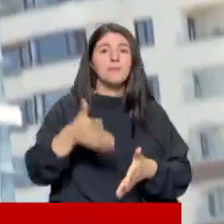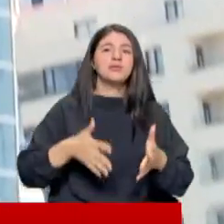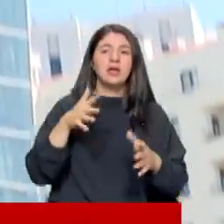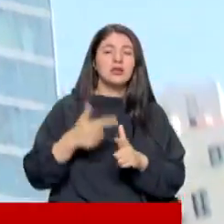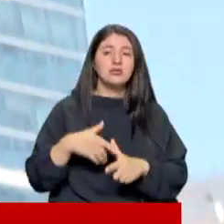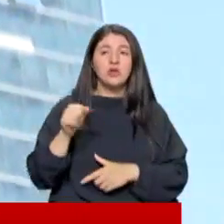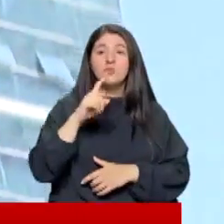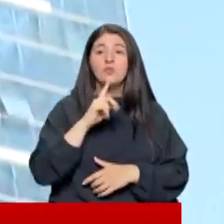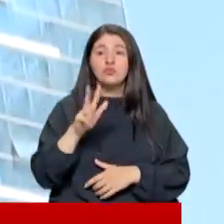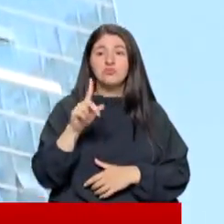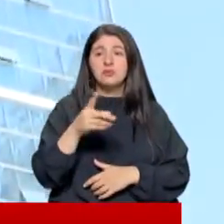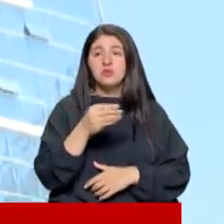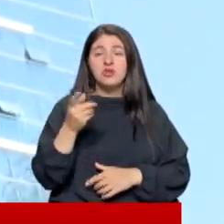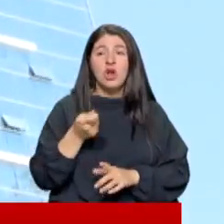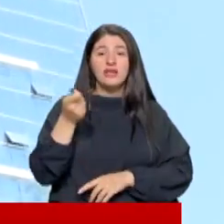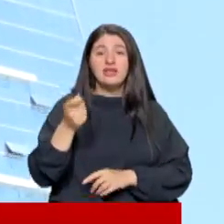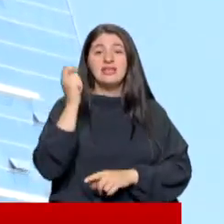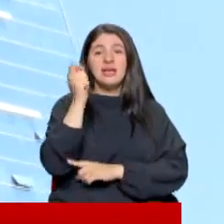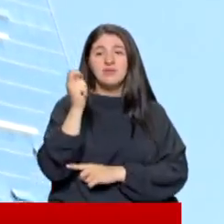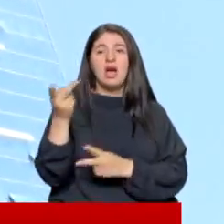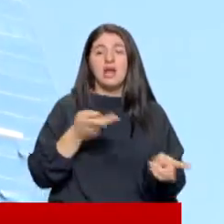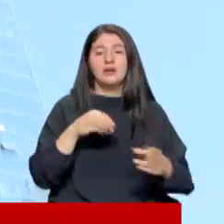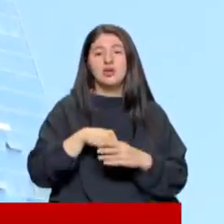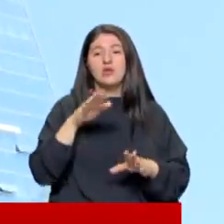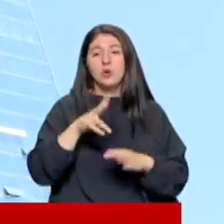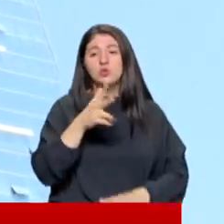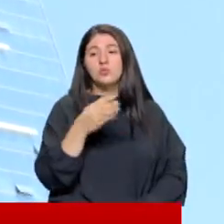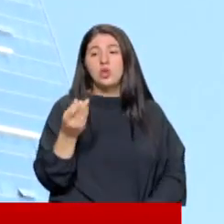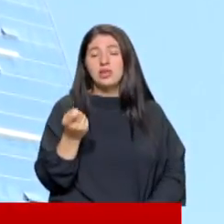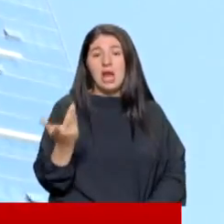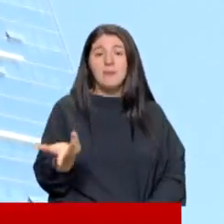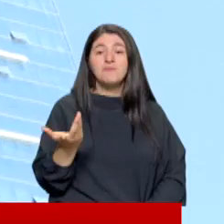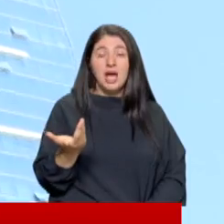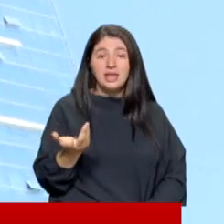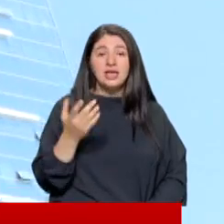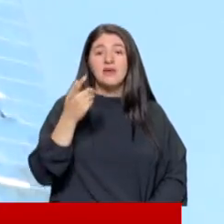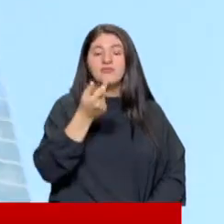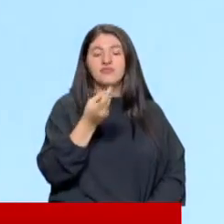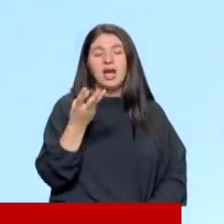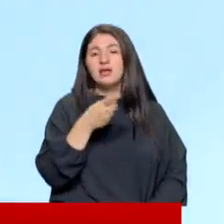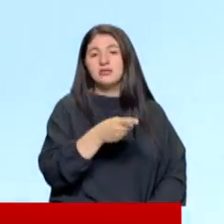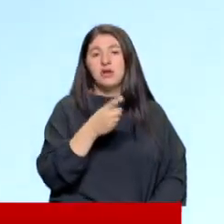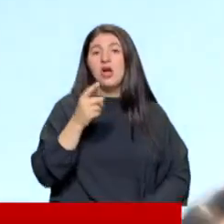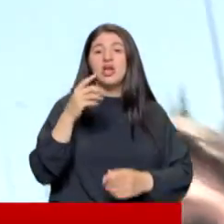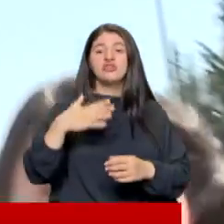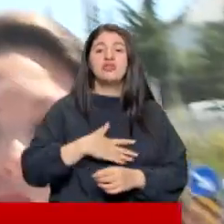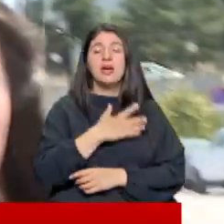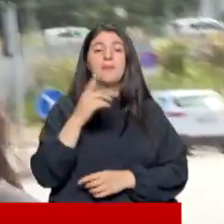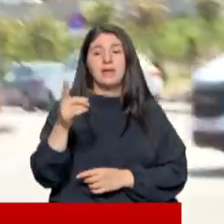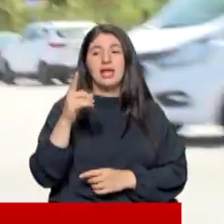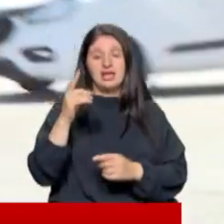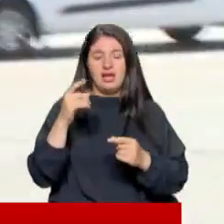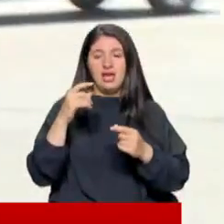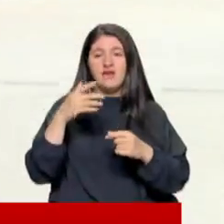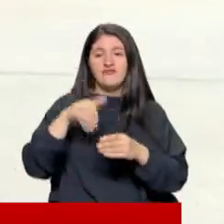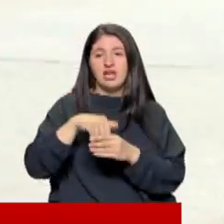131 milyon lira ödedi. Temsil ve ağırlama içinse yaklaşık 3 milyon lira. Rakamları CHP'li Özcan Purçu'nun soru önergesi